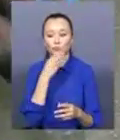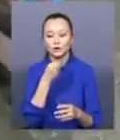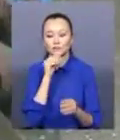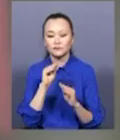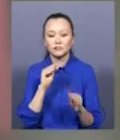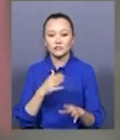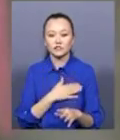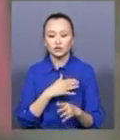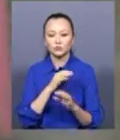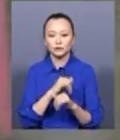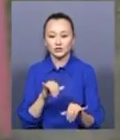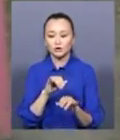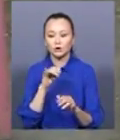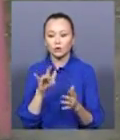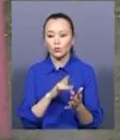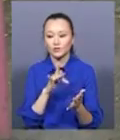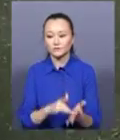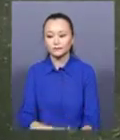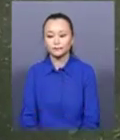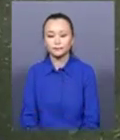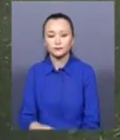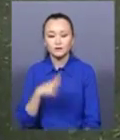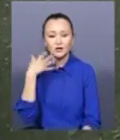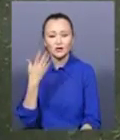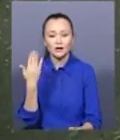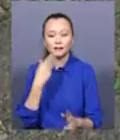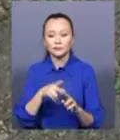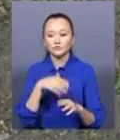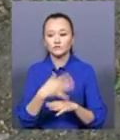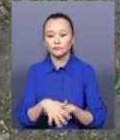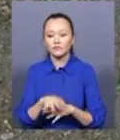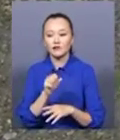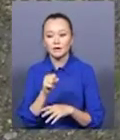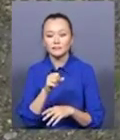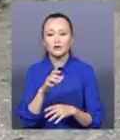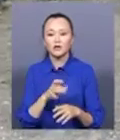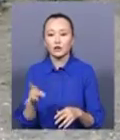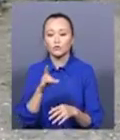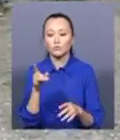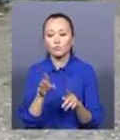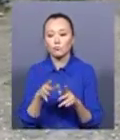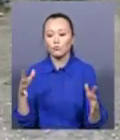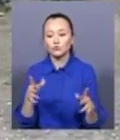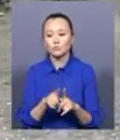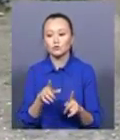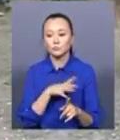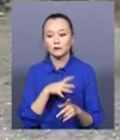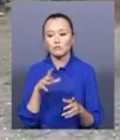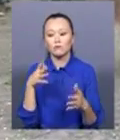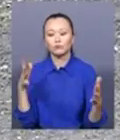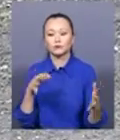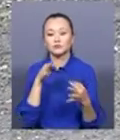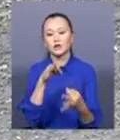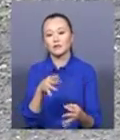Когда-то этот двор в Алмалинском районе больше походил на большую стоянку. Вместо детской площадки – парковка для местных